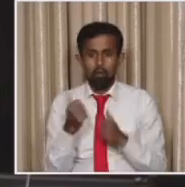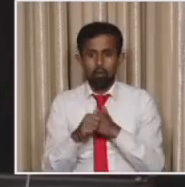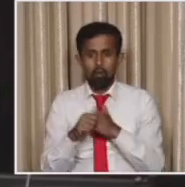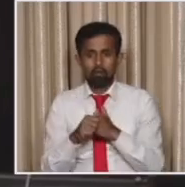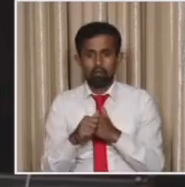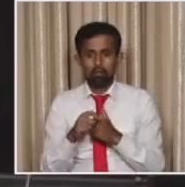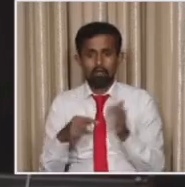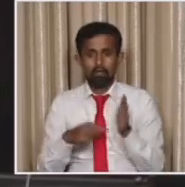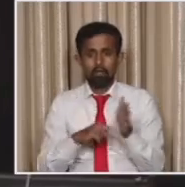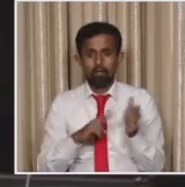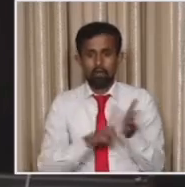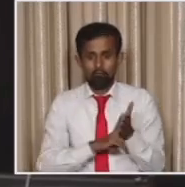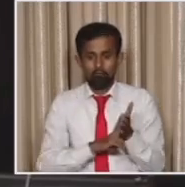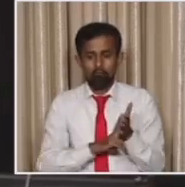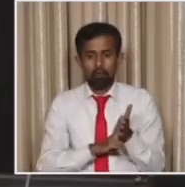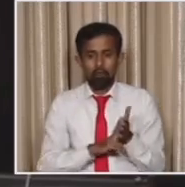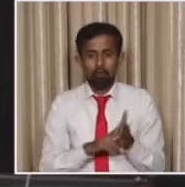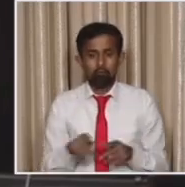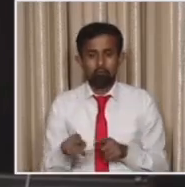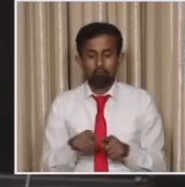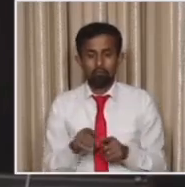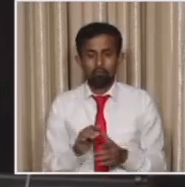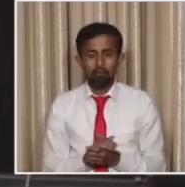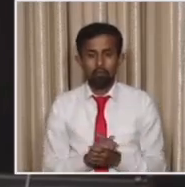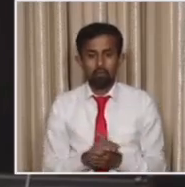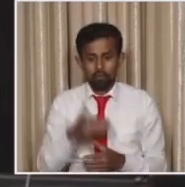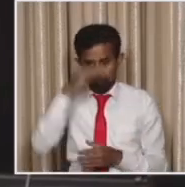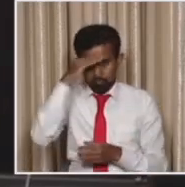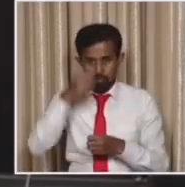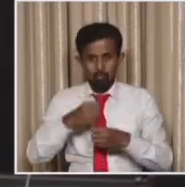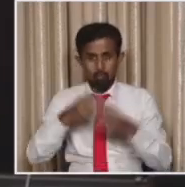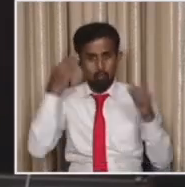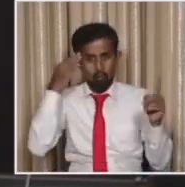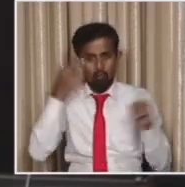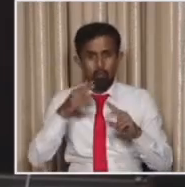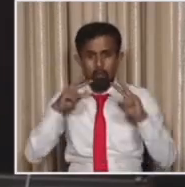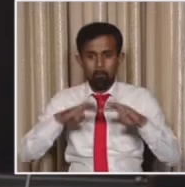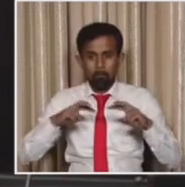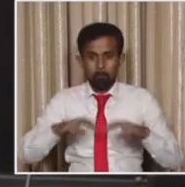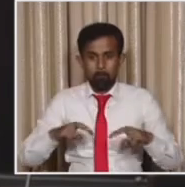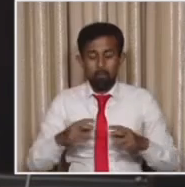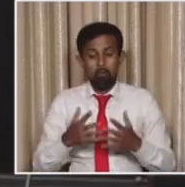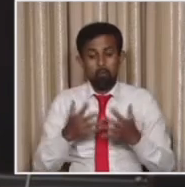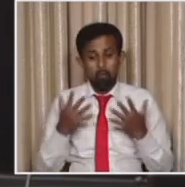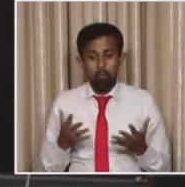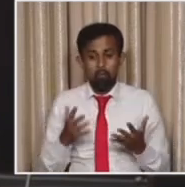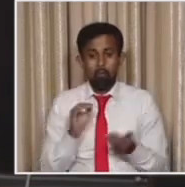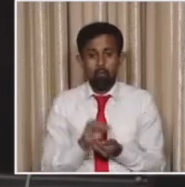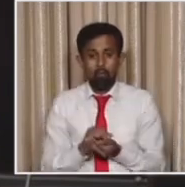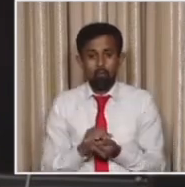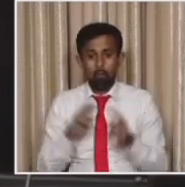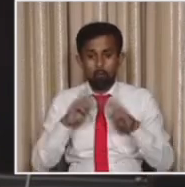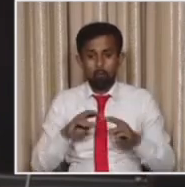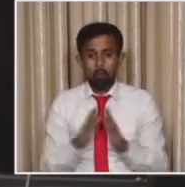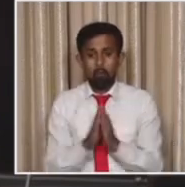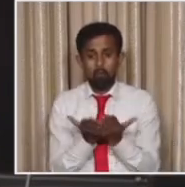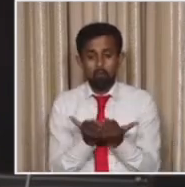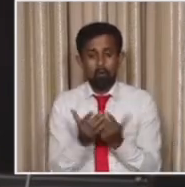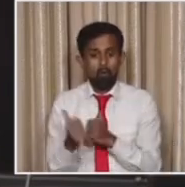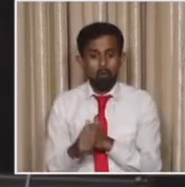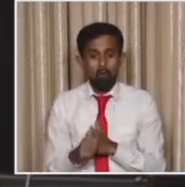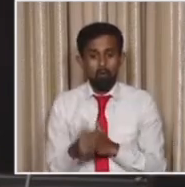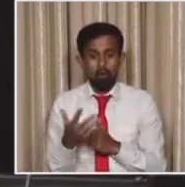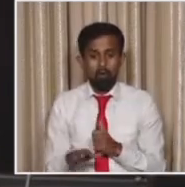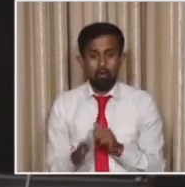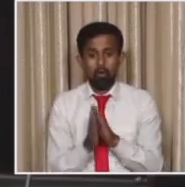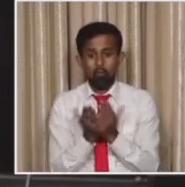නාලිකාව ගිහිල්ලා මේ වගේ සිදැන් පාස්කු ප්‍රහාරය ගැන පරීක්ෂණ තිබුණා ඇති තරම් පරීක්ෂණ පොත් ගණන් අතු ගැහුවා